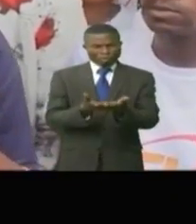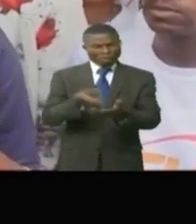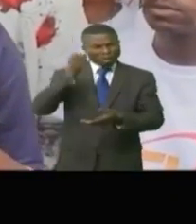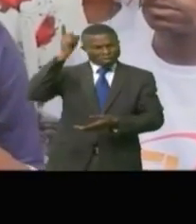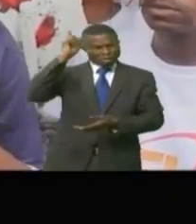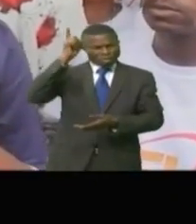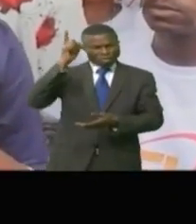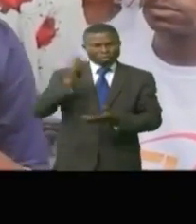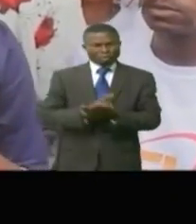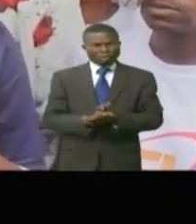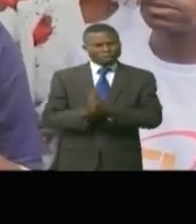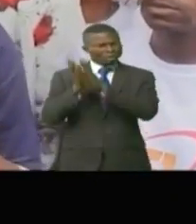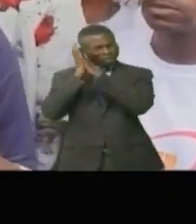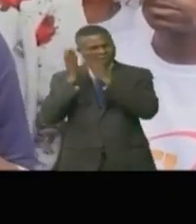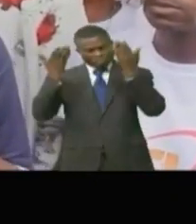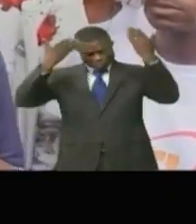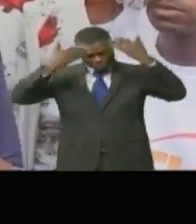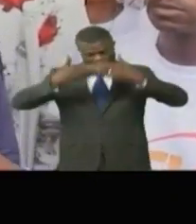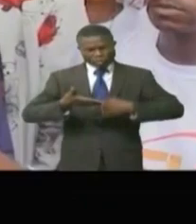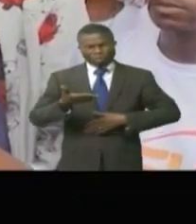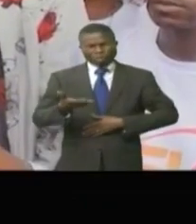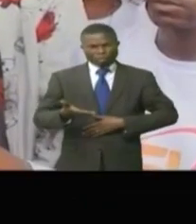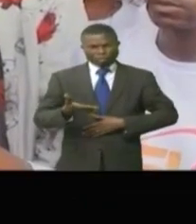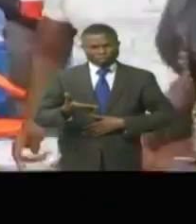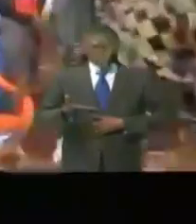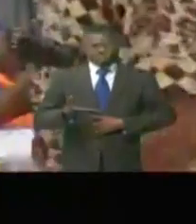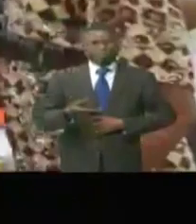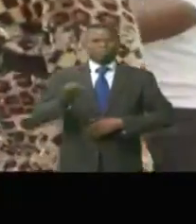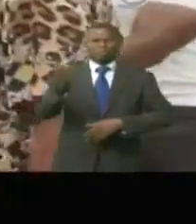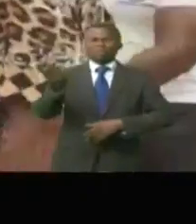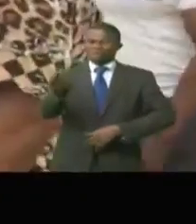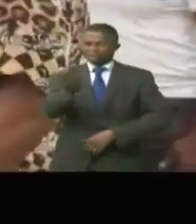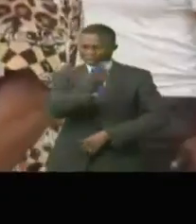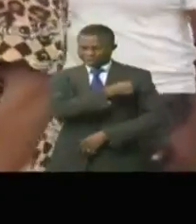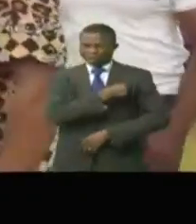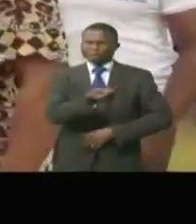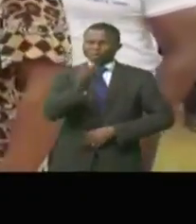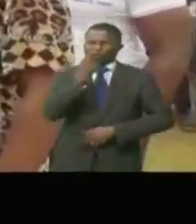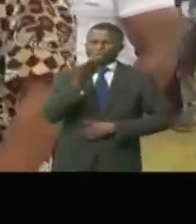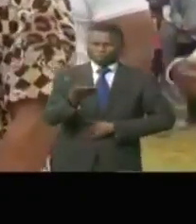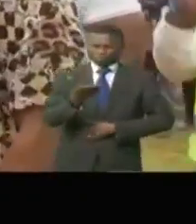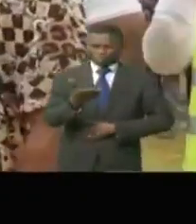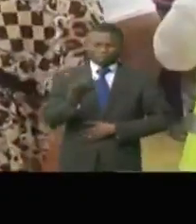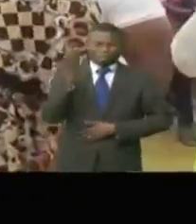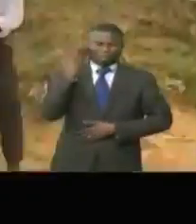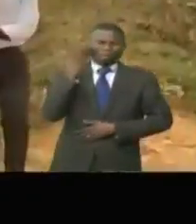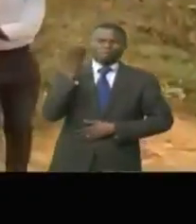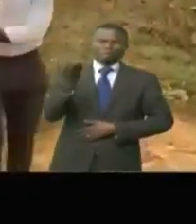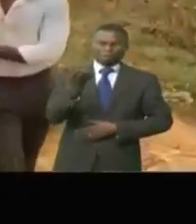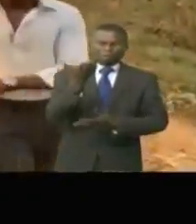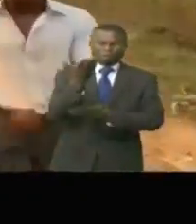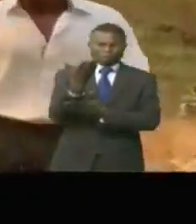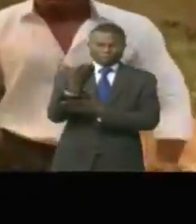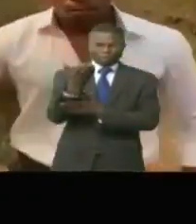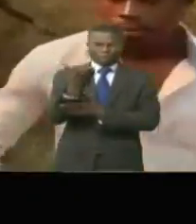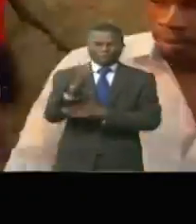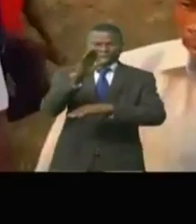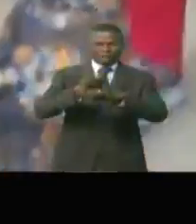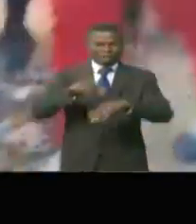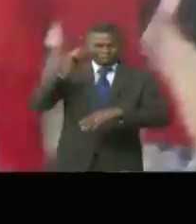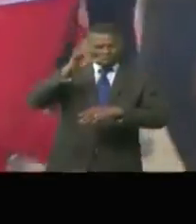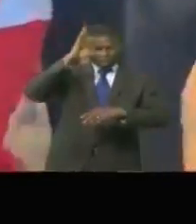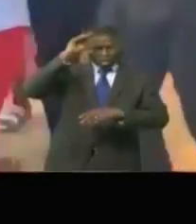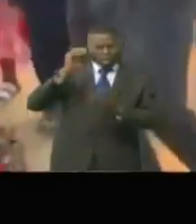manque de quoi à s'acheter une seringue, une antibiotique. À travers ces dotations, Jugel, appelé affectueusement l'homme